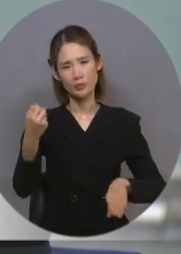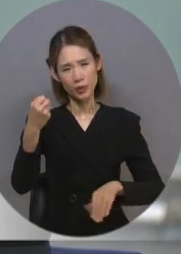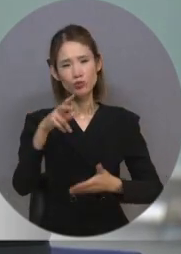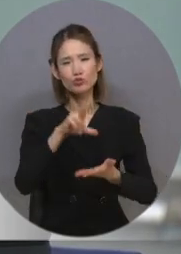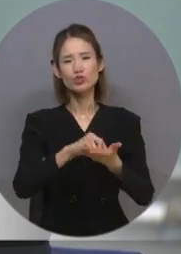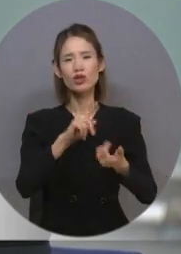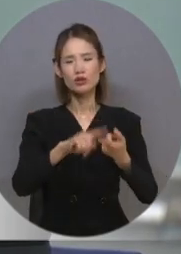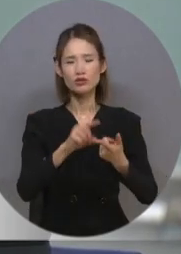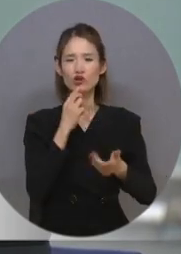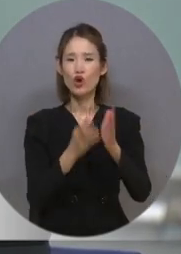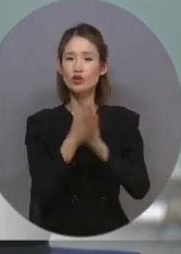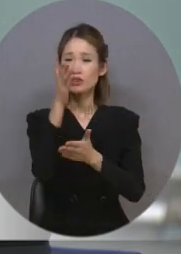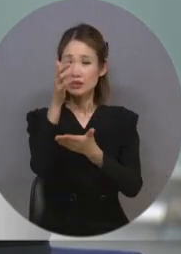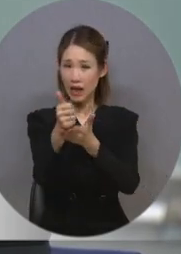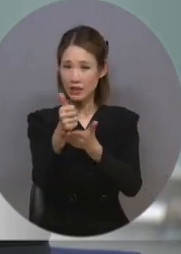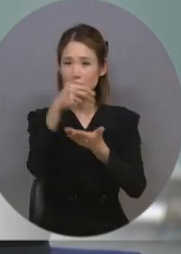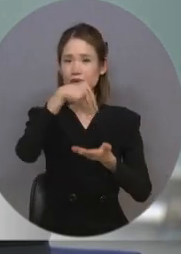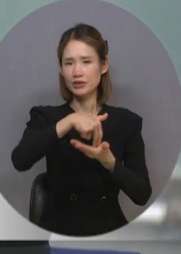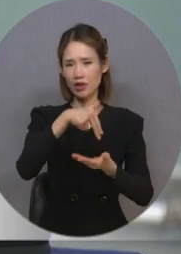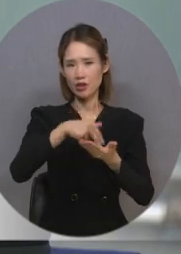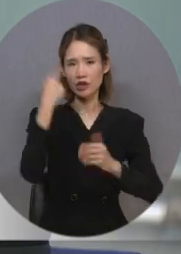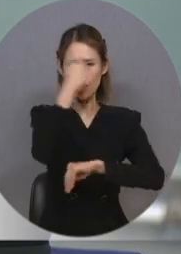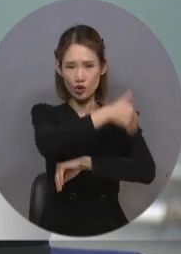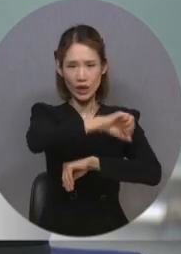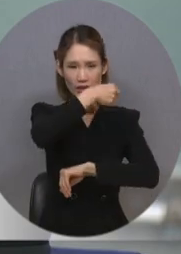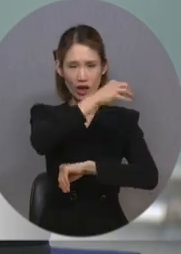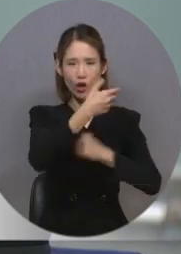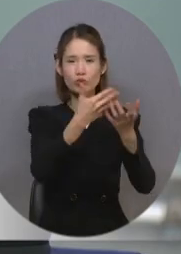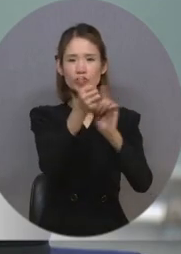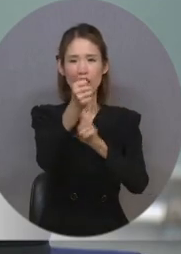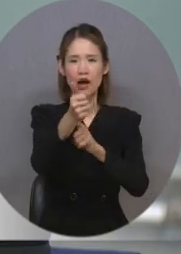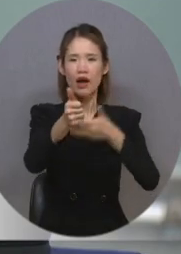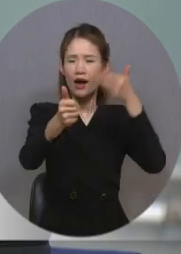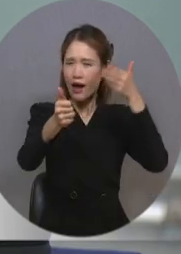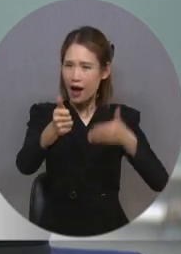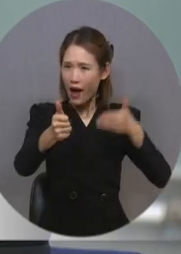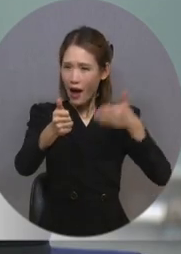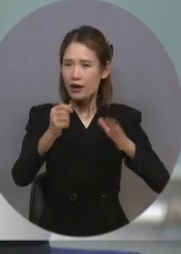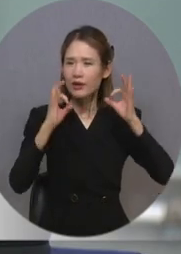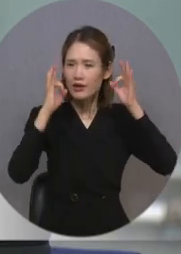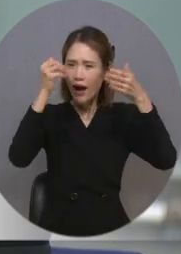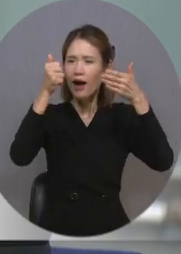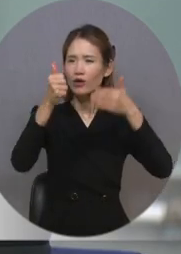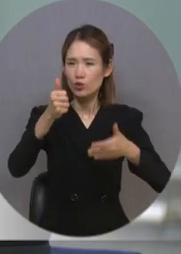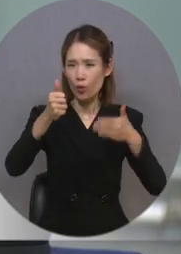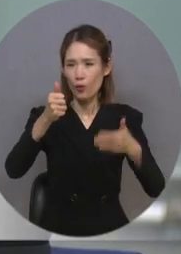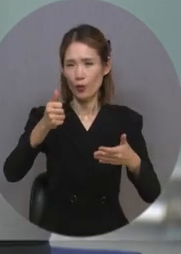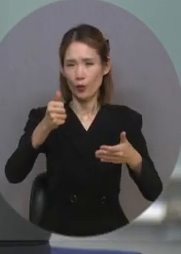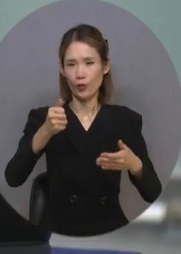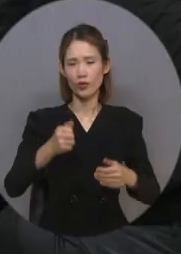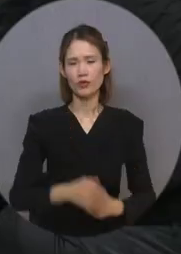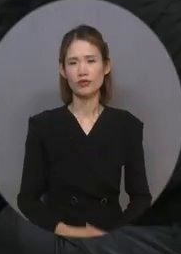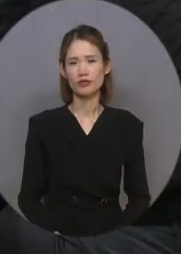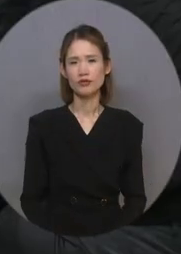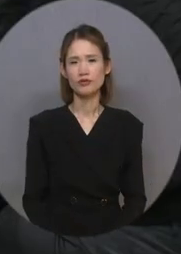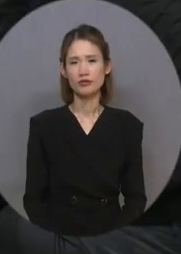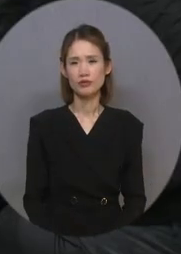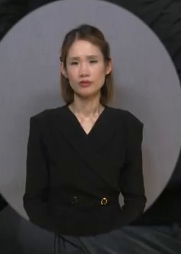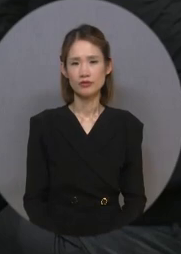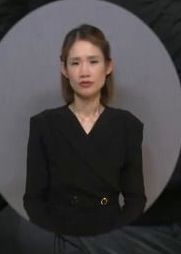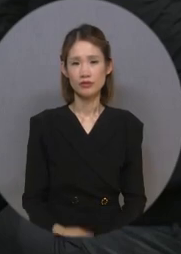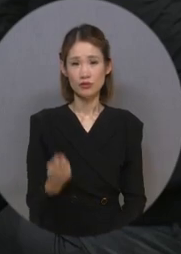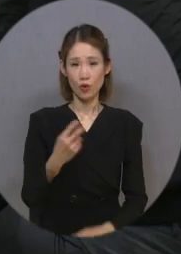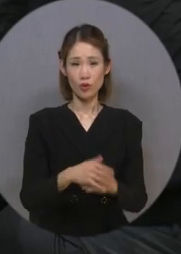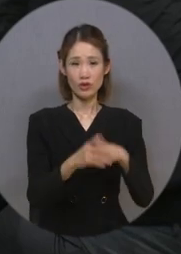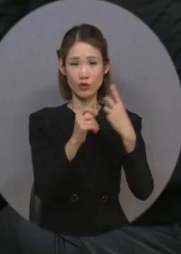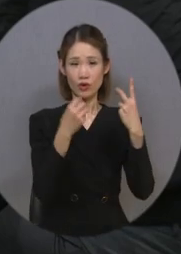대해서 서울시장님으로서 기획재정부 장관에게도 요청해 주시기를 좀 간곡하게 부탁드리겠습니다. 한편